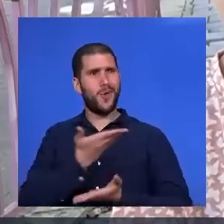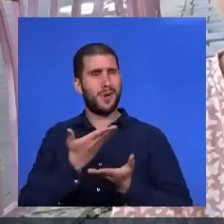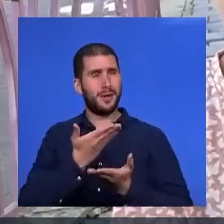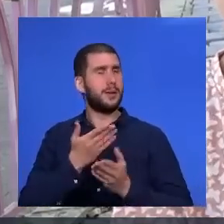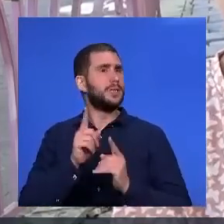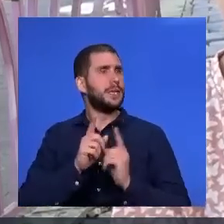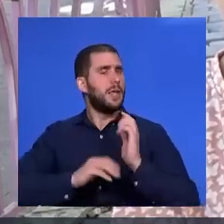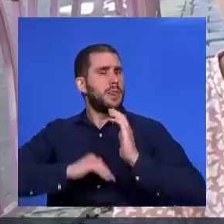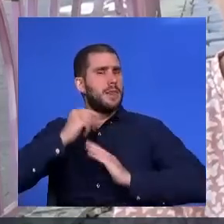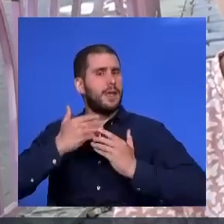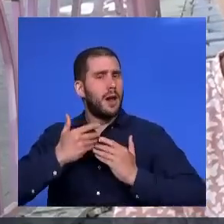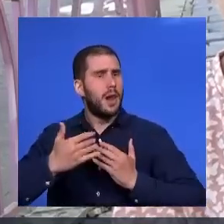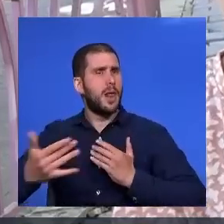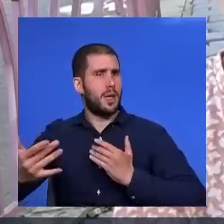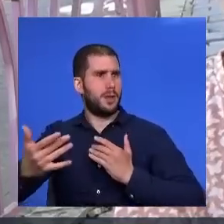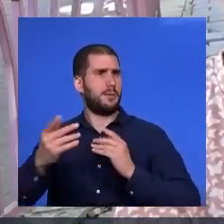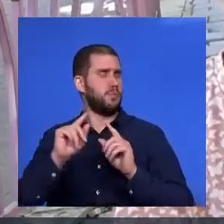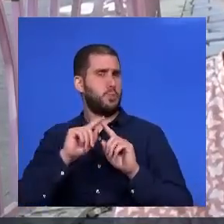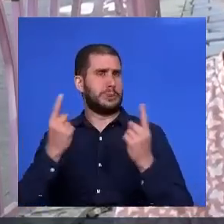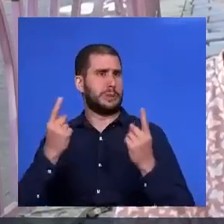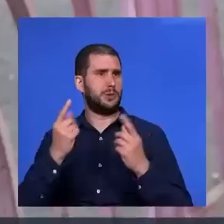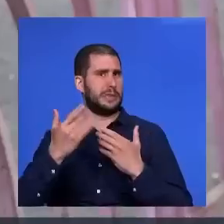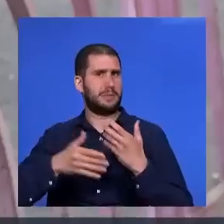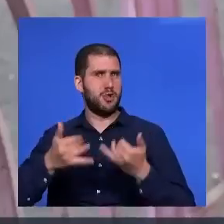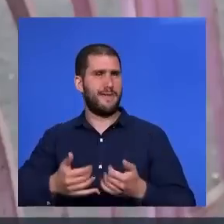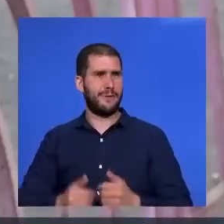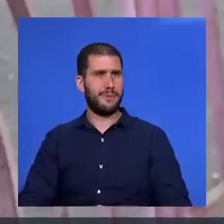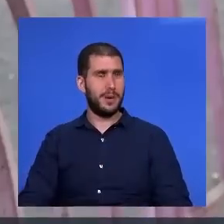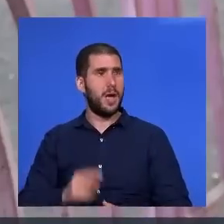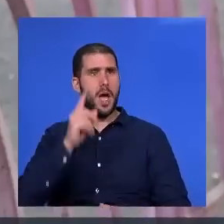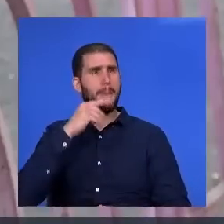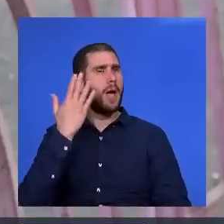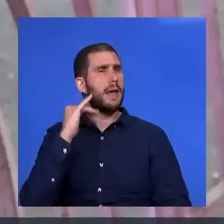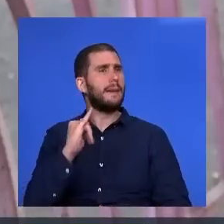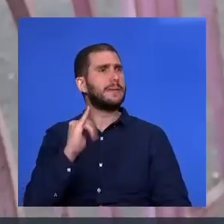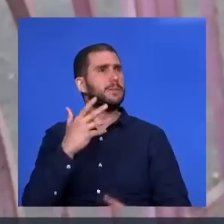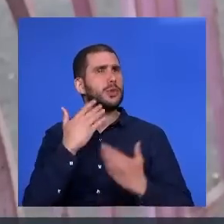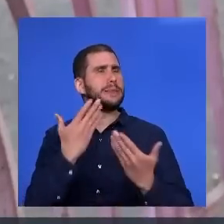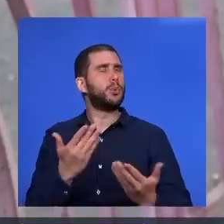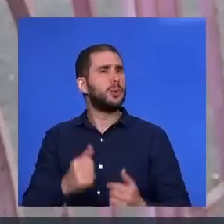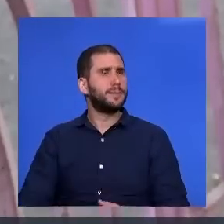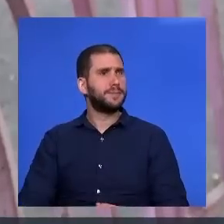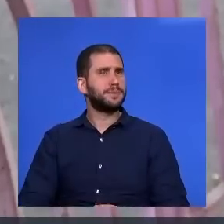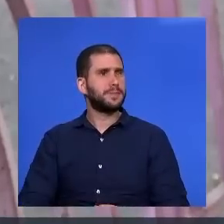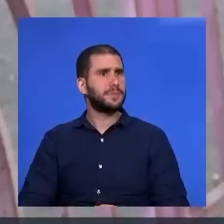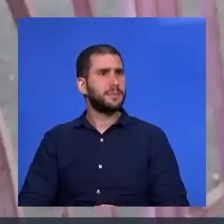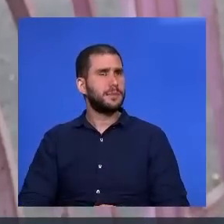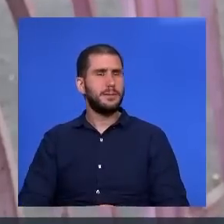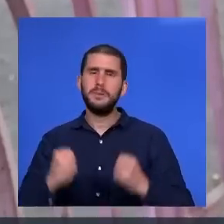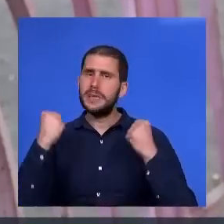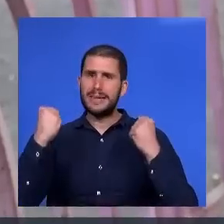פשוט זה נבנה לאורך הדרך, וזה ממש מוזר, כאילו שזה נגמר עכשיו. איזה אבא הוא היה ממה שסיפרו לך?